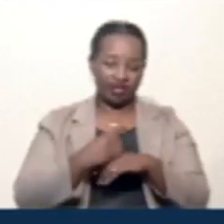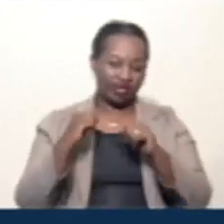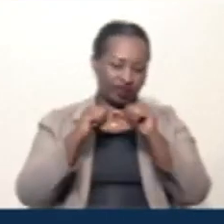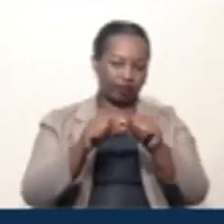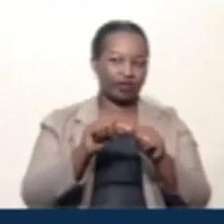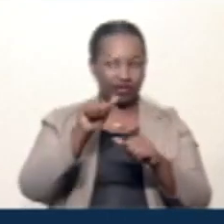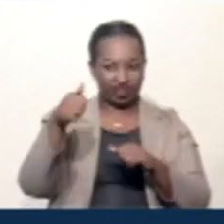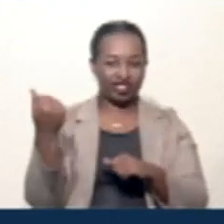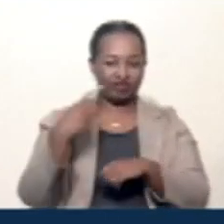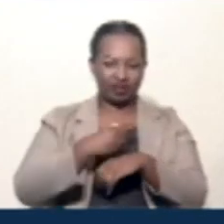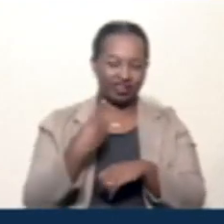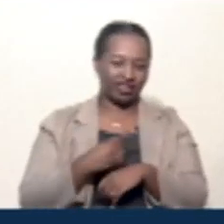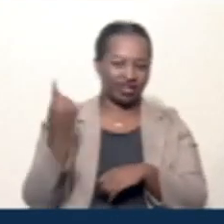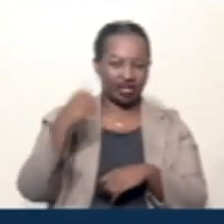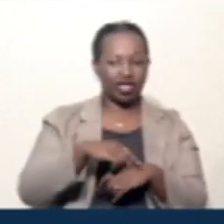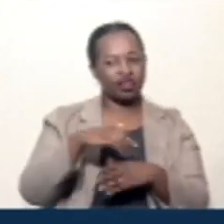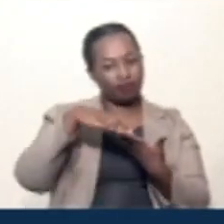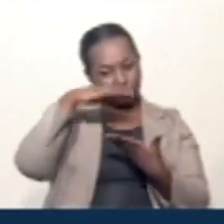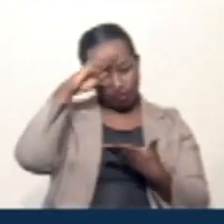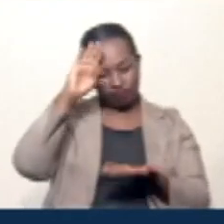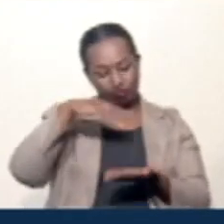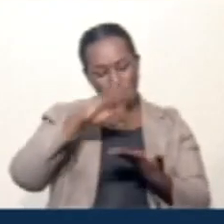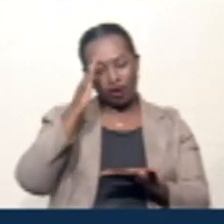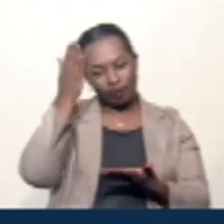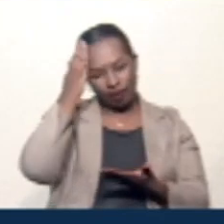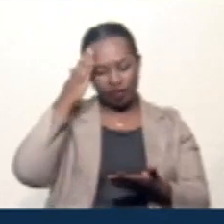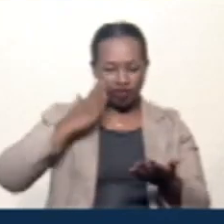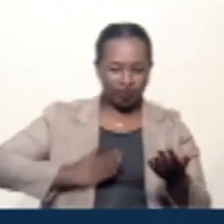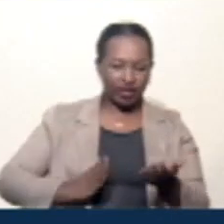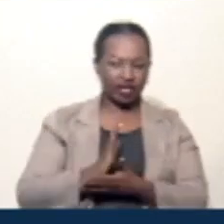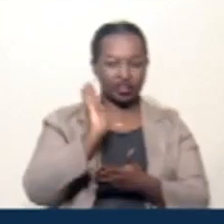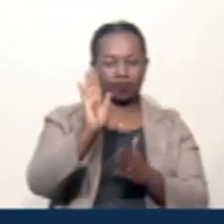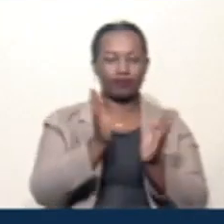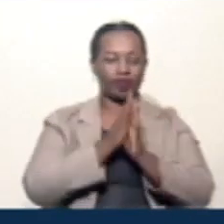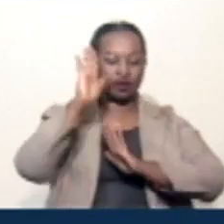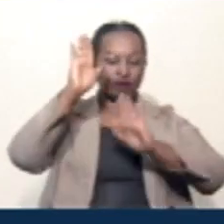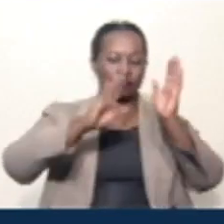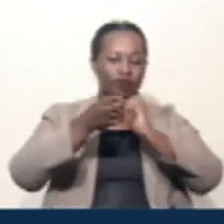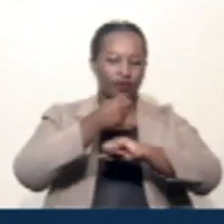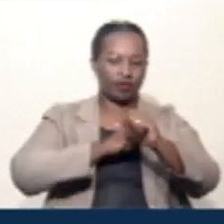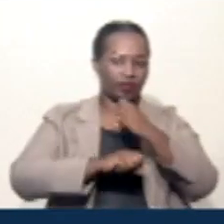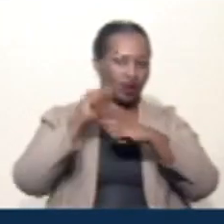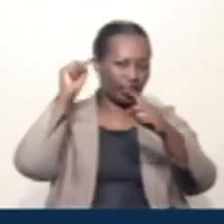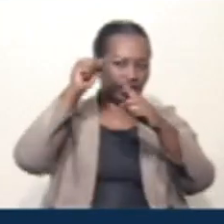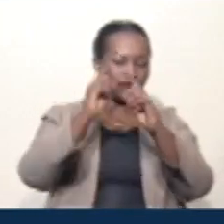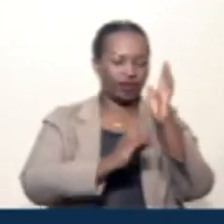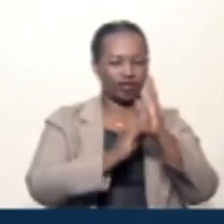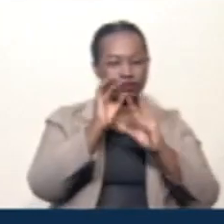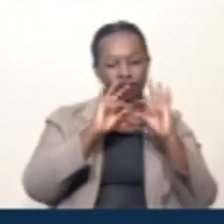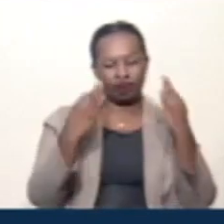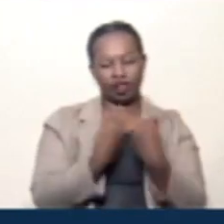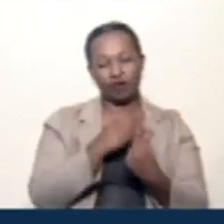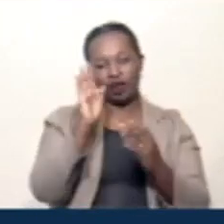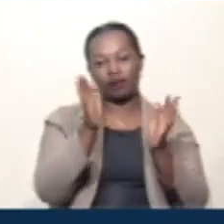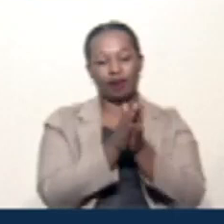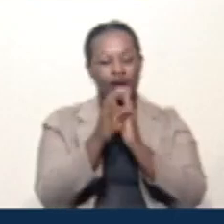indi ikaza, ariko barushaho kumenya uburenganzira bwabo ndetse no kuba bagira uruhare mu bikorwa bigamije iterambere ry'imiryango yabo ndetse